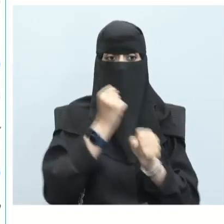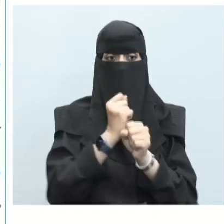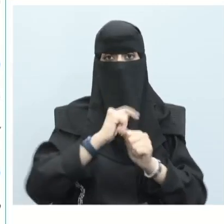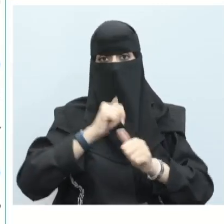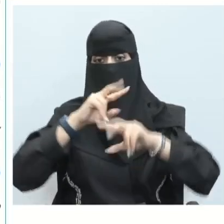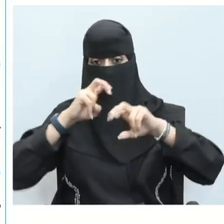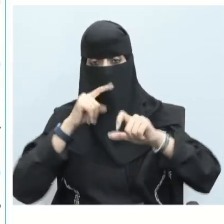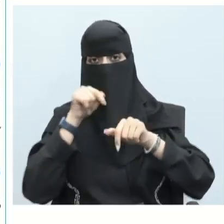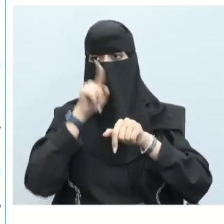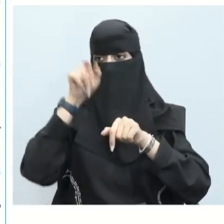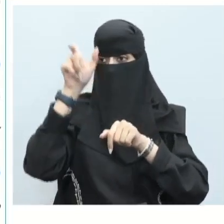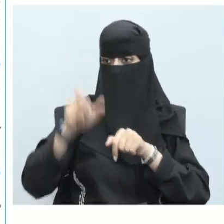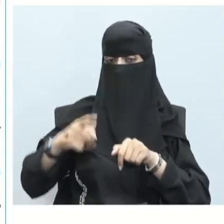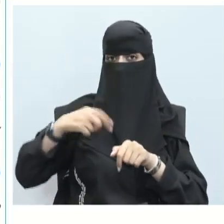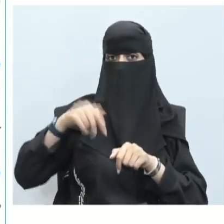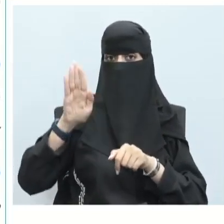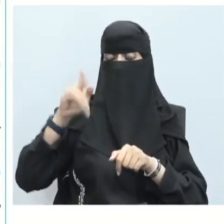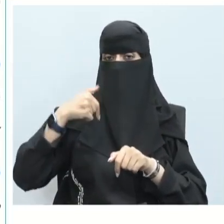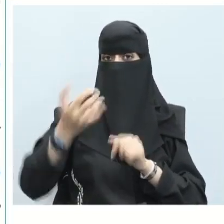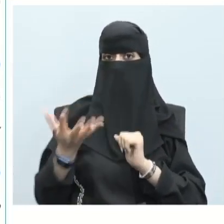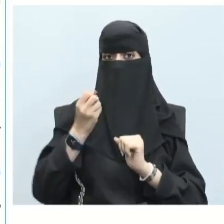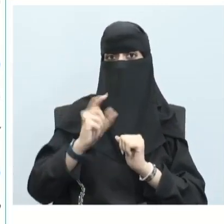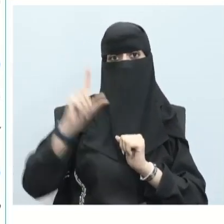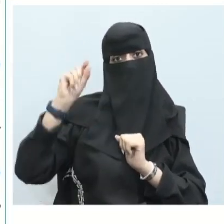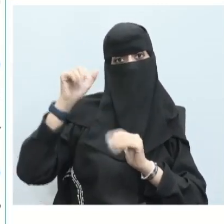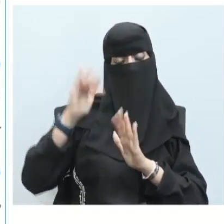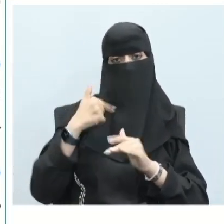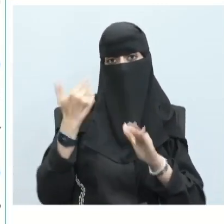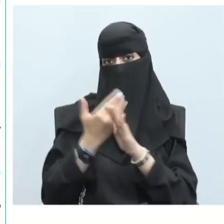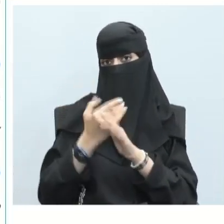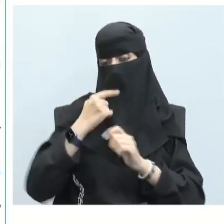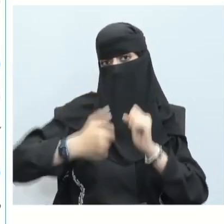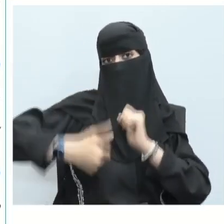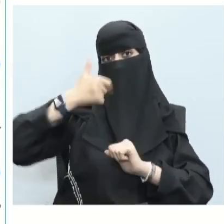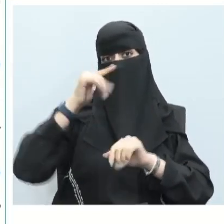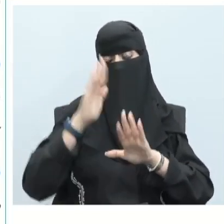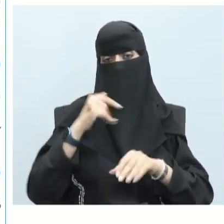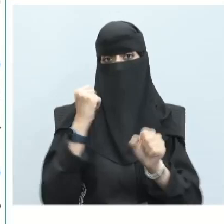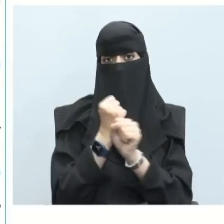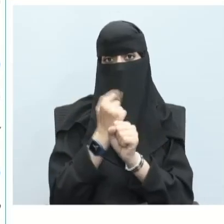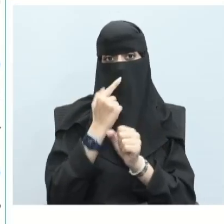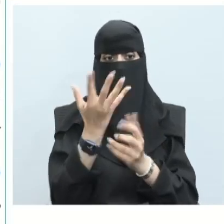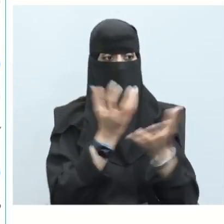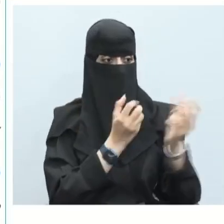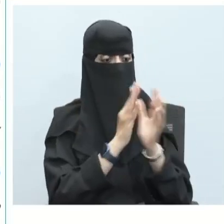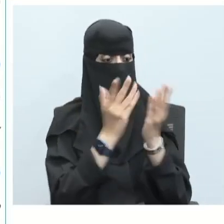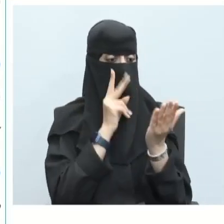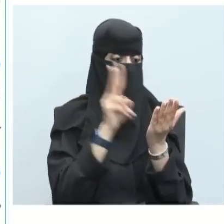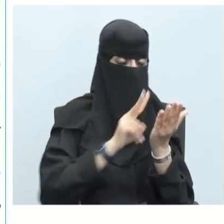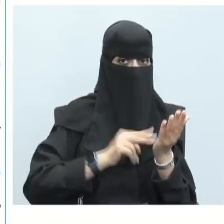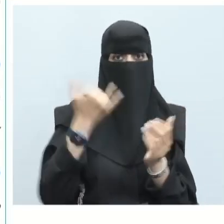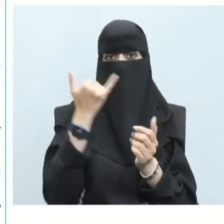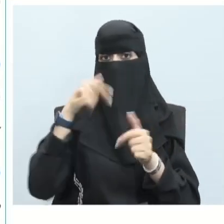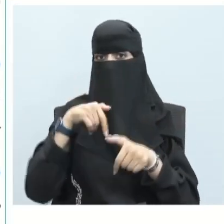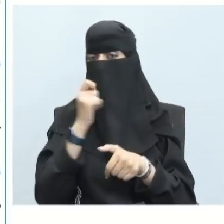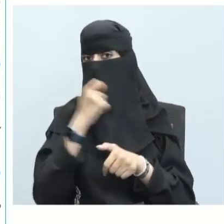تقديرا ممتازا لماذا لانه اعتمد في انجازه على مصادر ومراجع عربيه